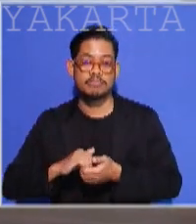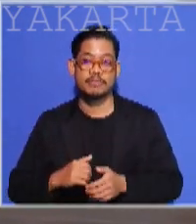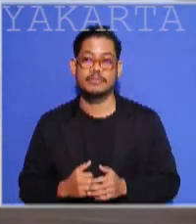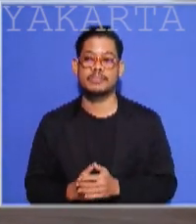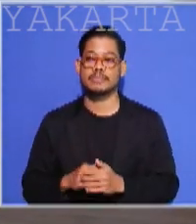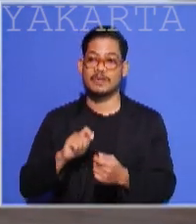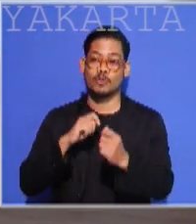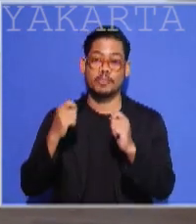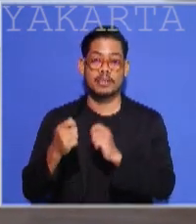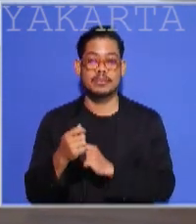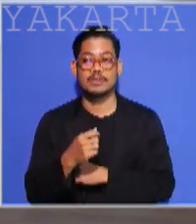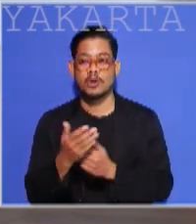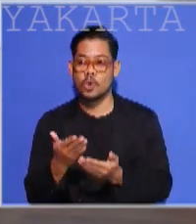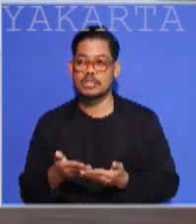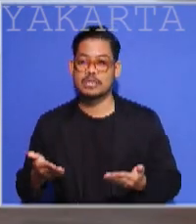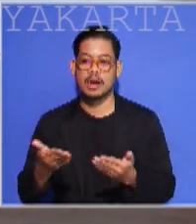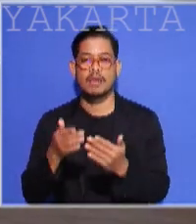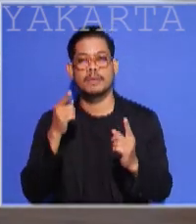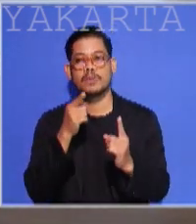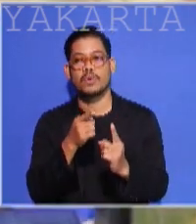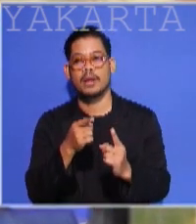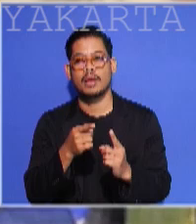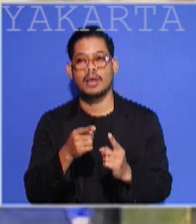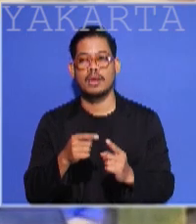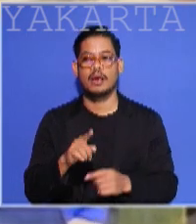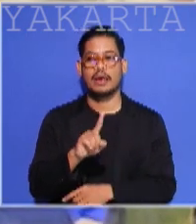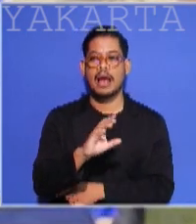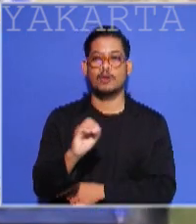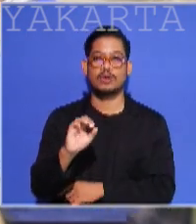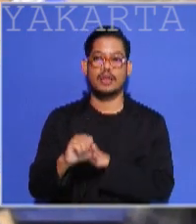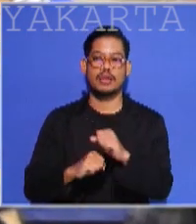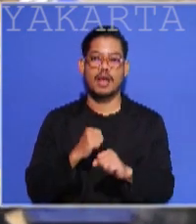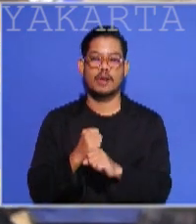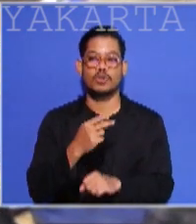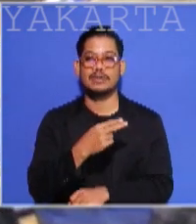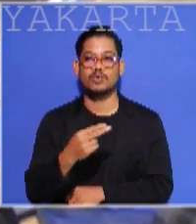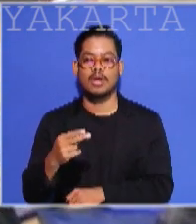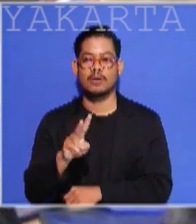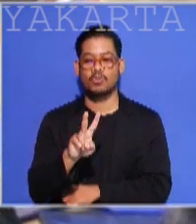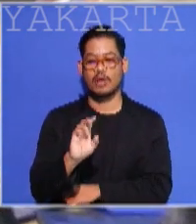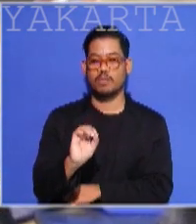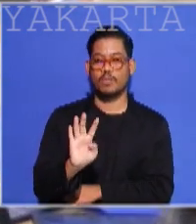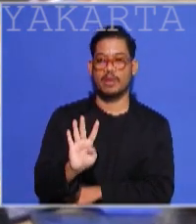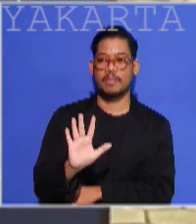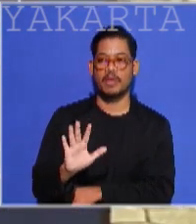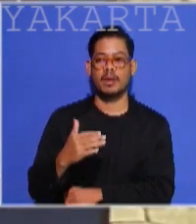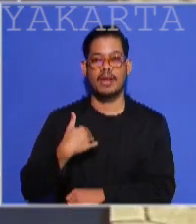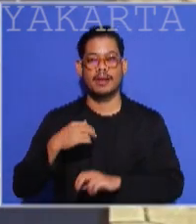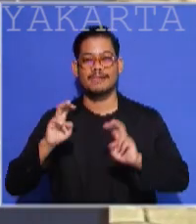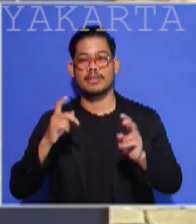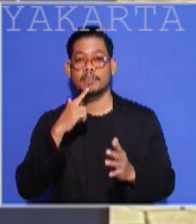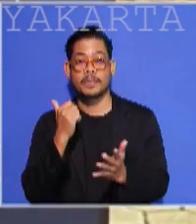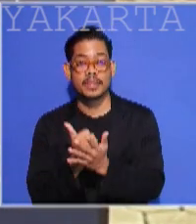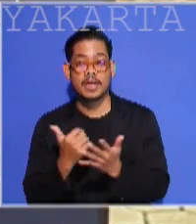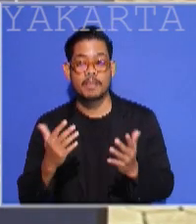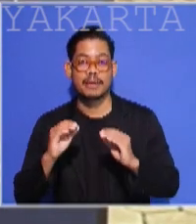sosial menuju sat abad Indonesia 2045 adalah pentingnya kesehatan untuk semua pendidikan berkualitas yang merata serta